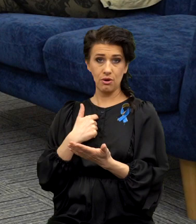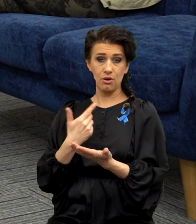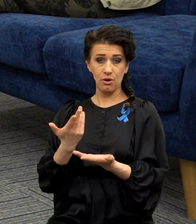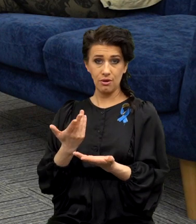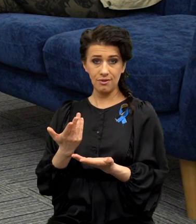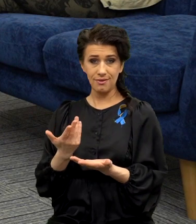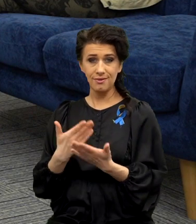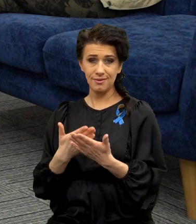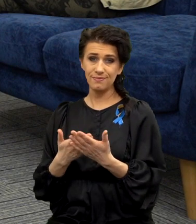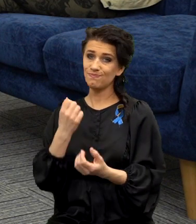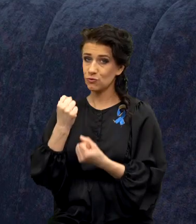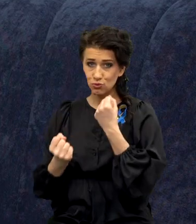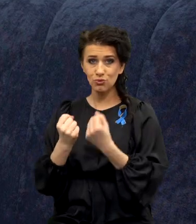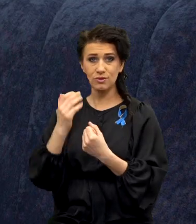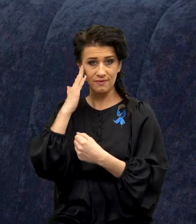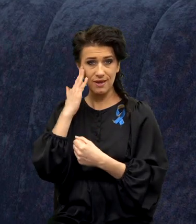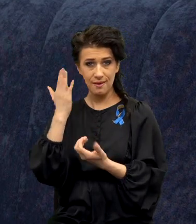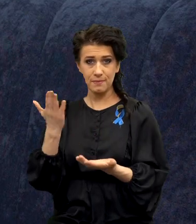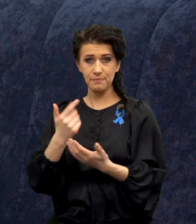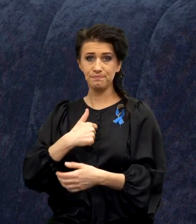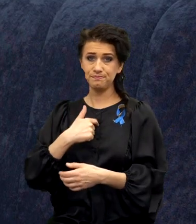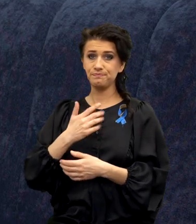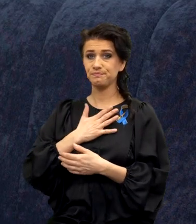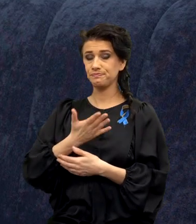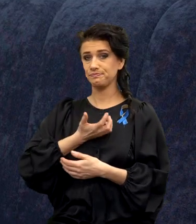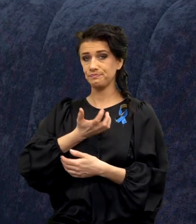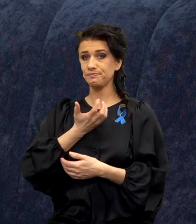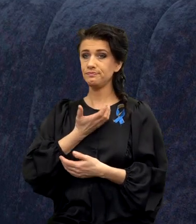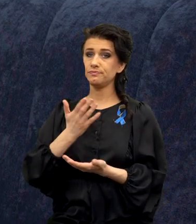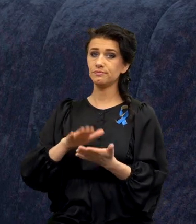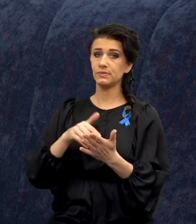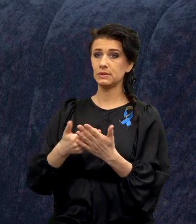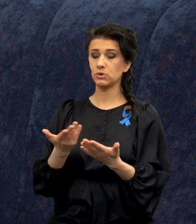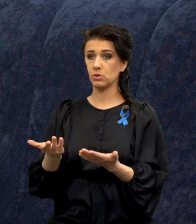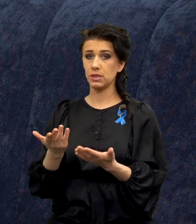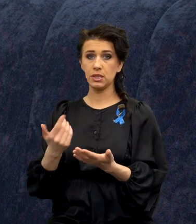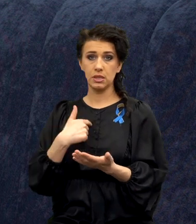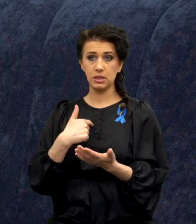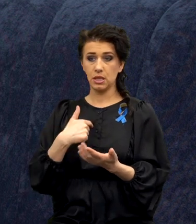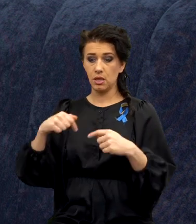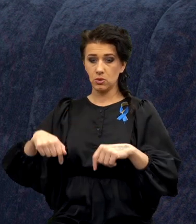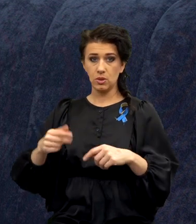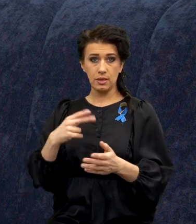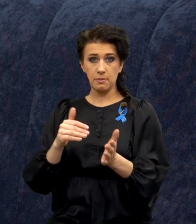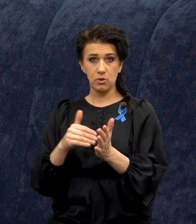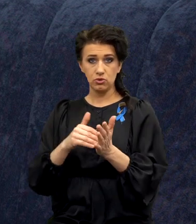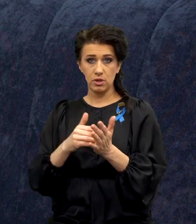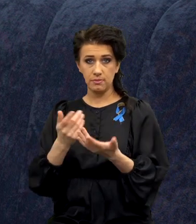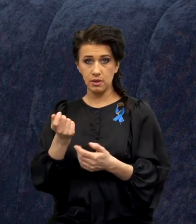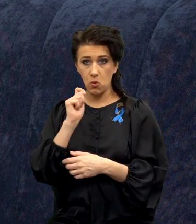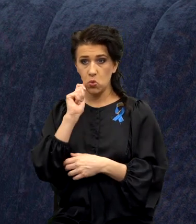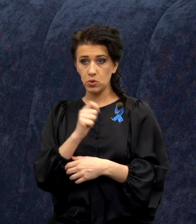element trudu, tak? Kiedy mam poczucie, że nie wiem, komuś zawadzam. To jest też taka trudna sytuacja, kiedy